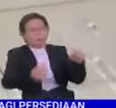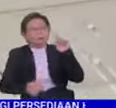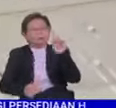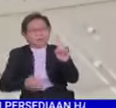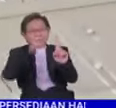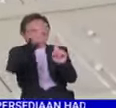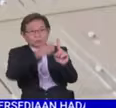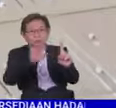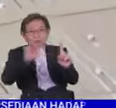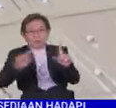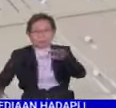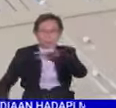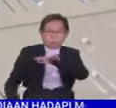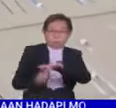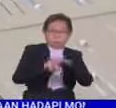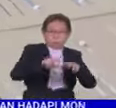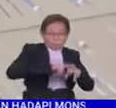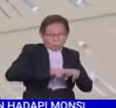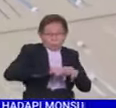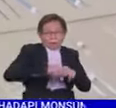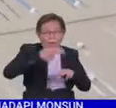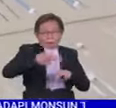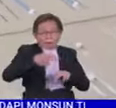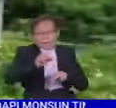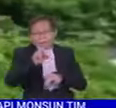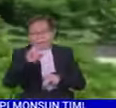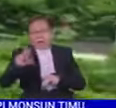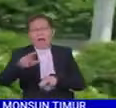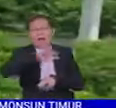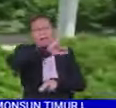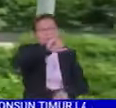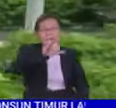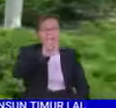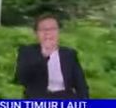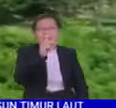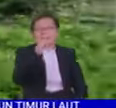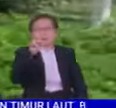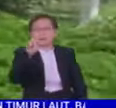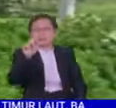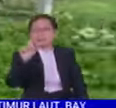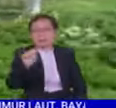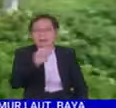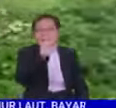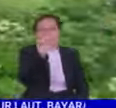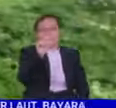1 September muncul di landasan HSR Jakarta-Bandung.